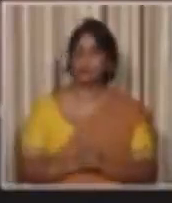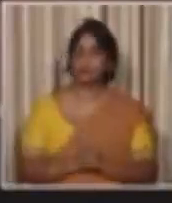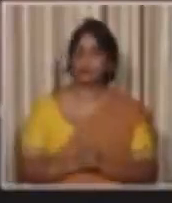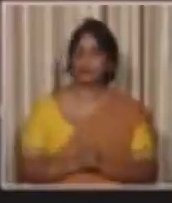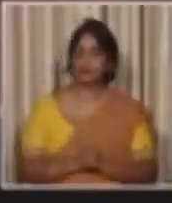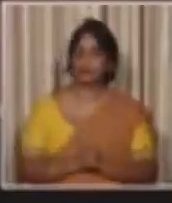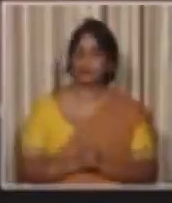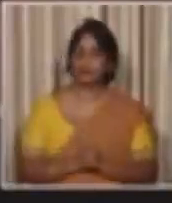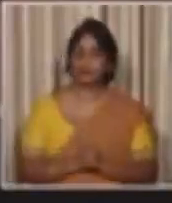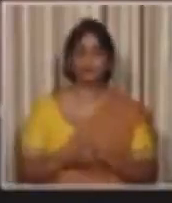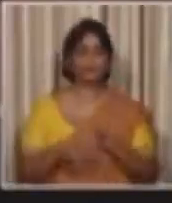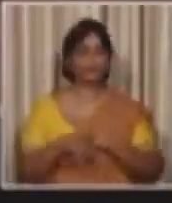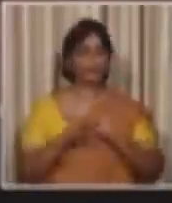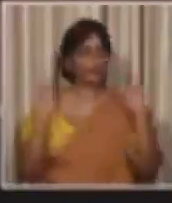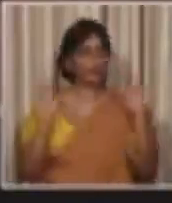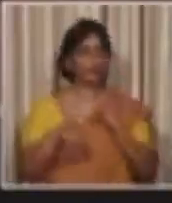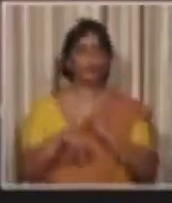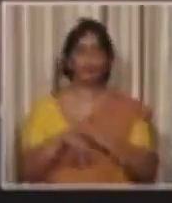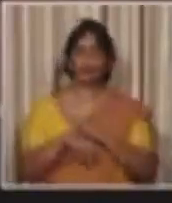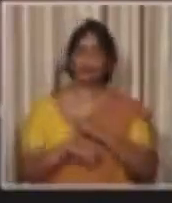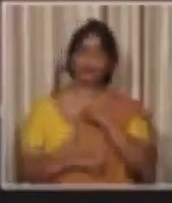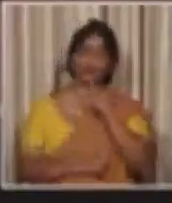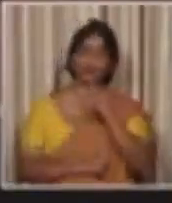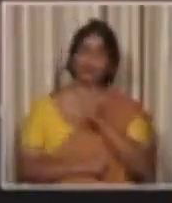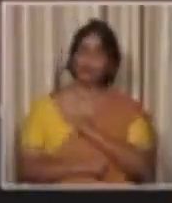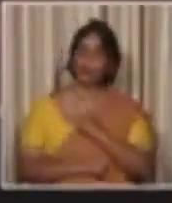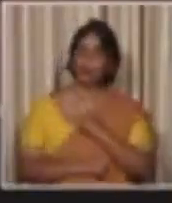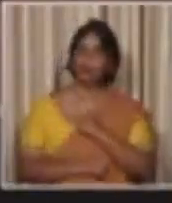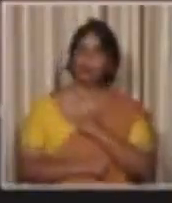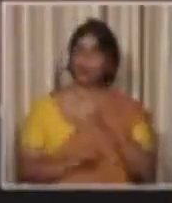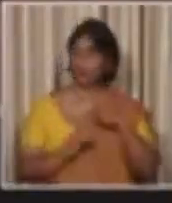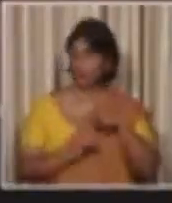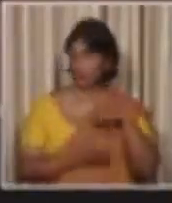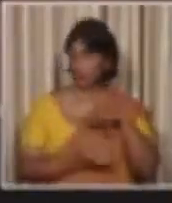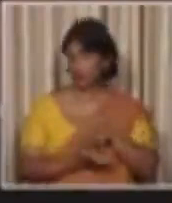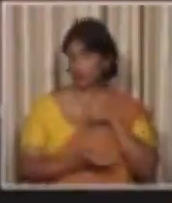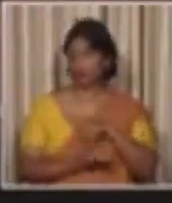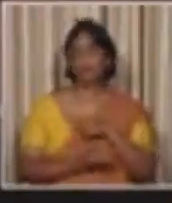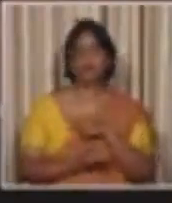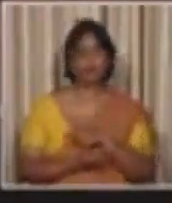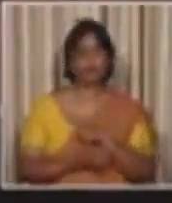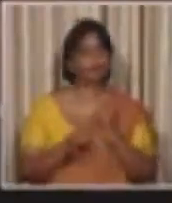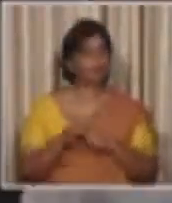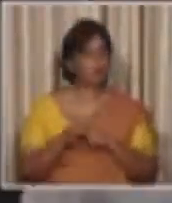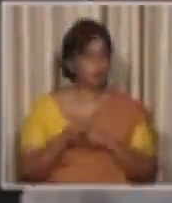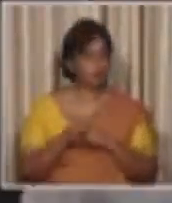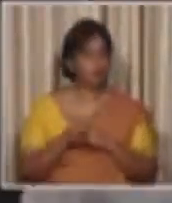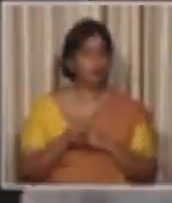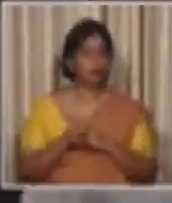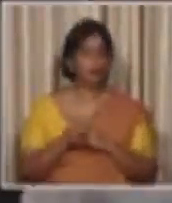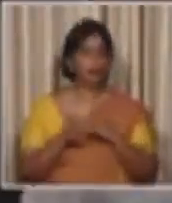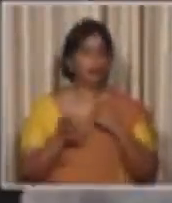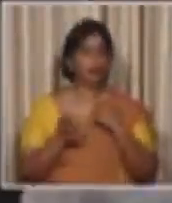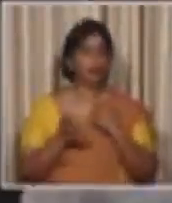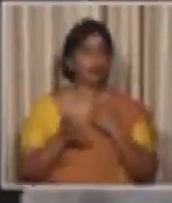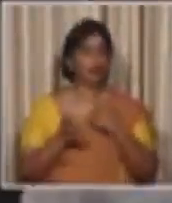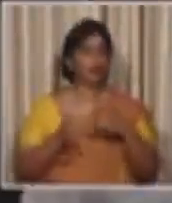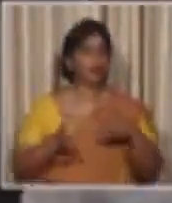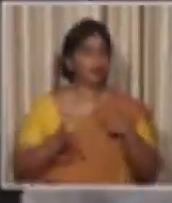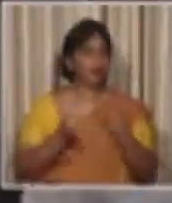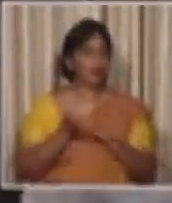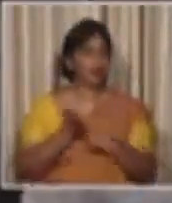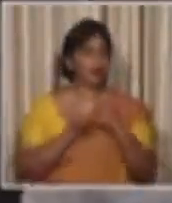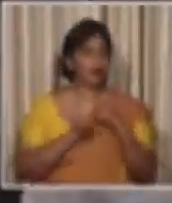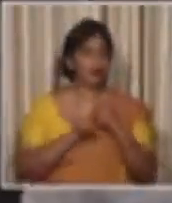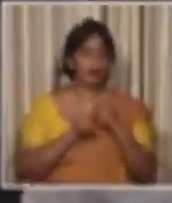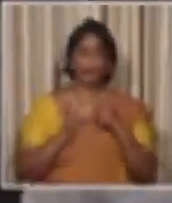මුලින්ම මේ කෙටි කාලය තුළ මම කියන්න කැමති මගේ දිස්ත්‍රික්කයේ තියෙන ප්‍රශ්නයක් මහමාර්ග අමාත්‍යාංශයට